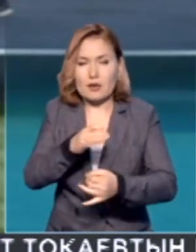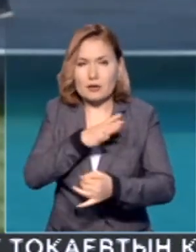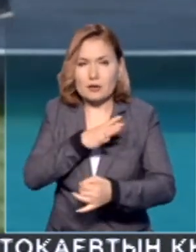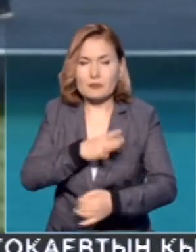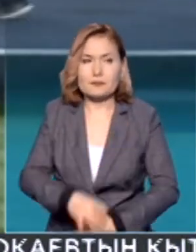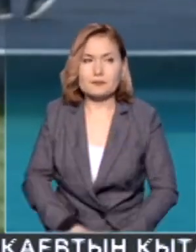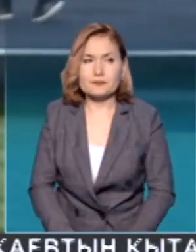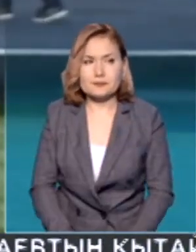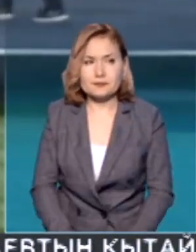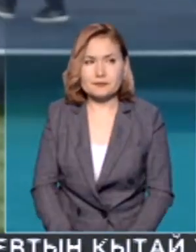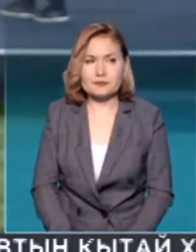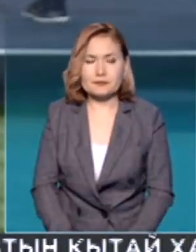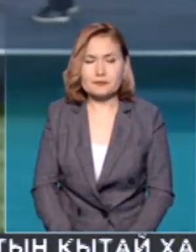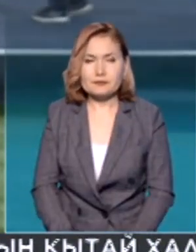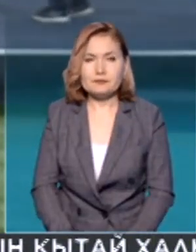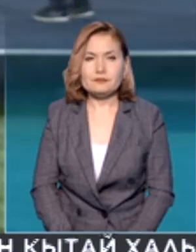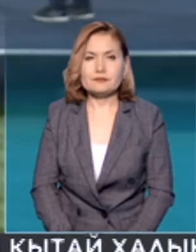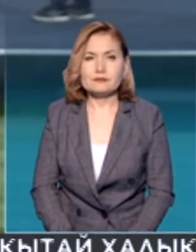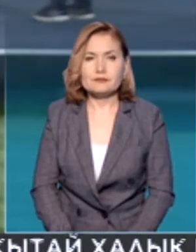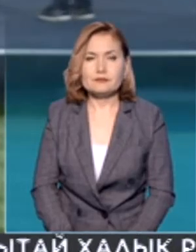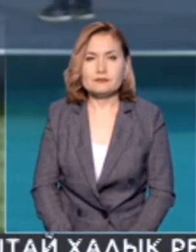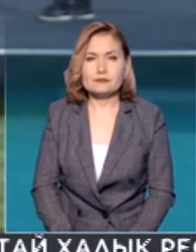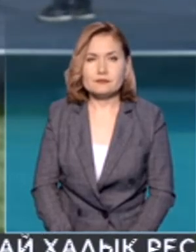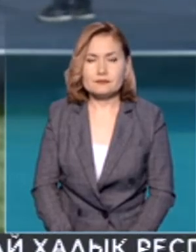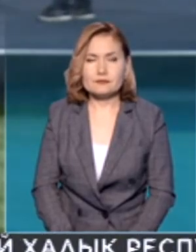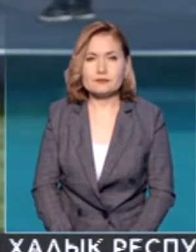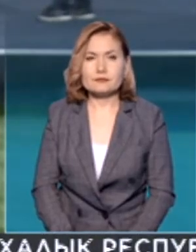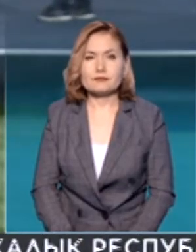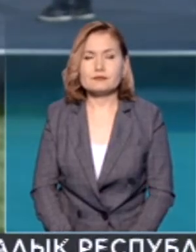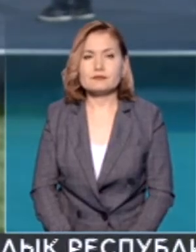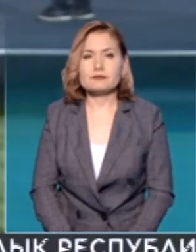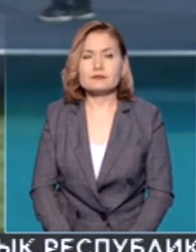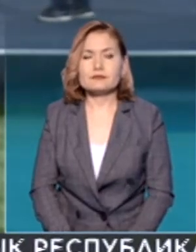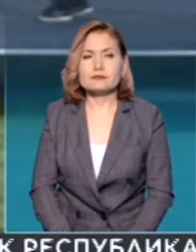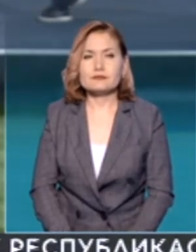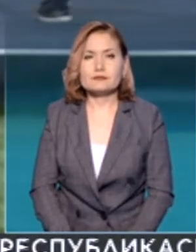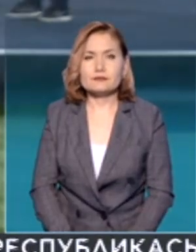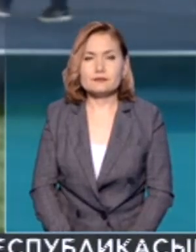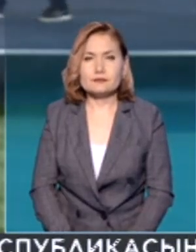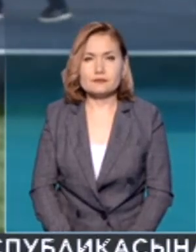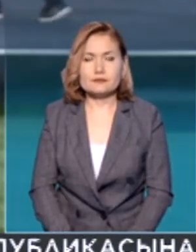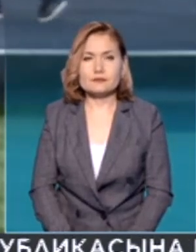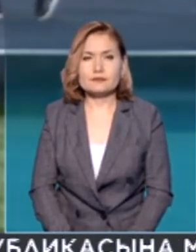талқыға салынды. Оңғар Алпысбайұлы, Советхан Жағиев, Қазақстан ұлттық телеарнасы, Астана.